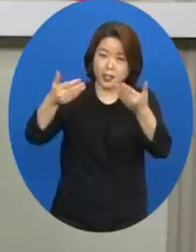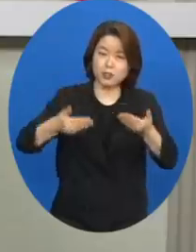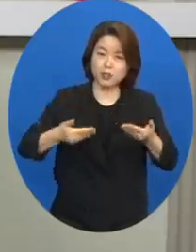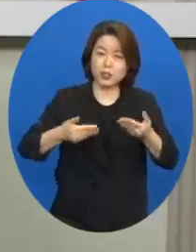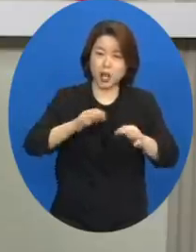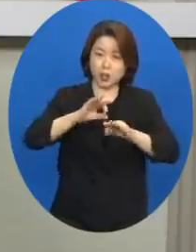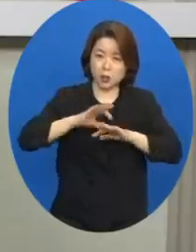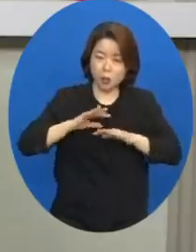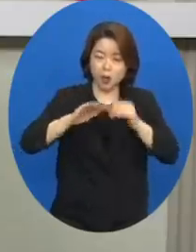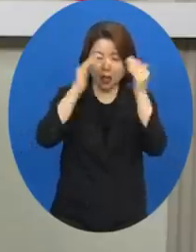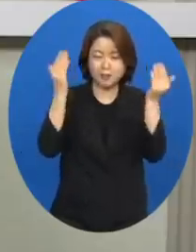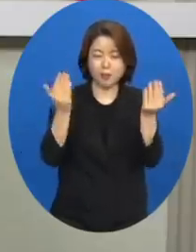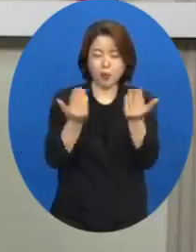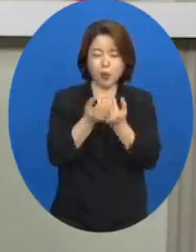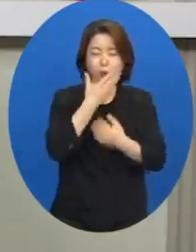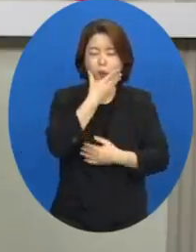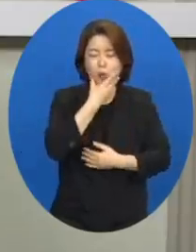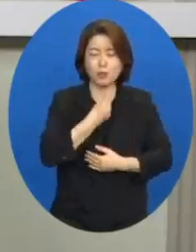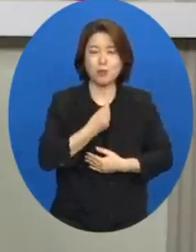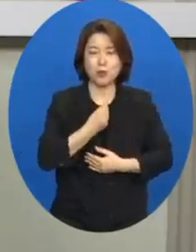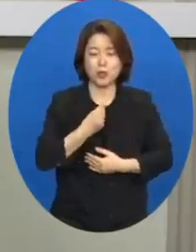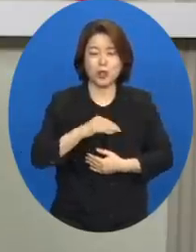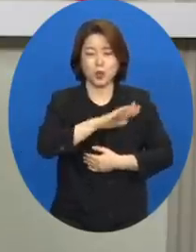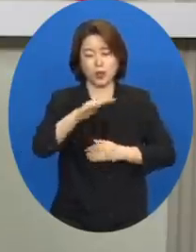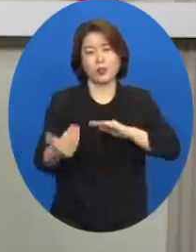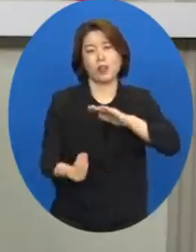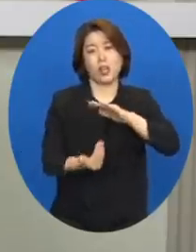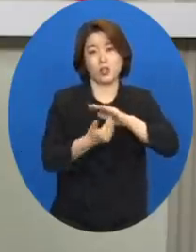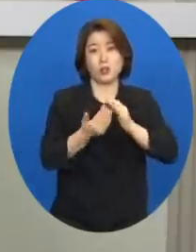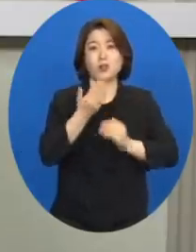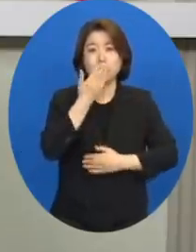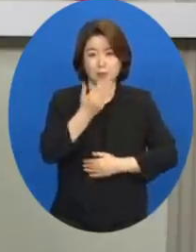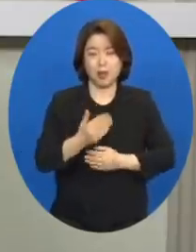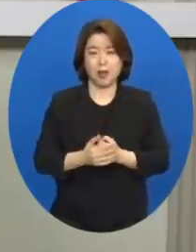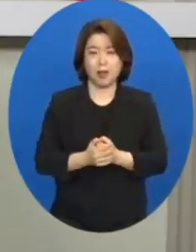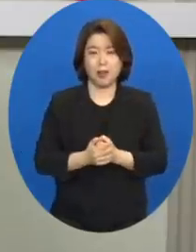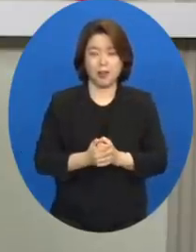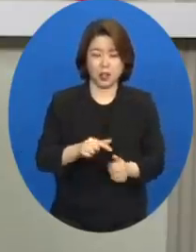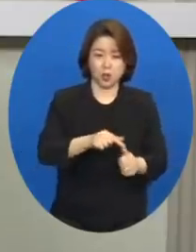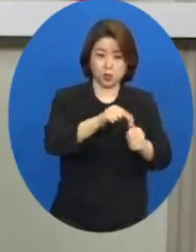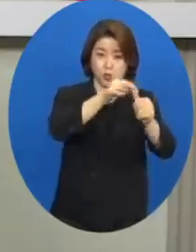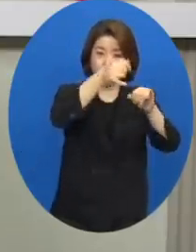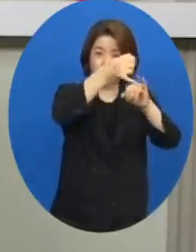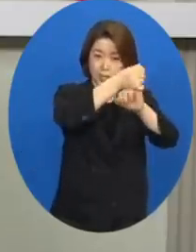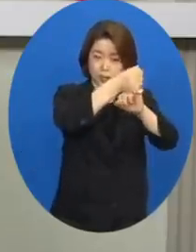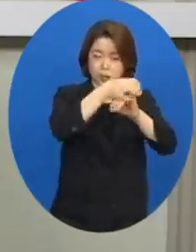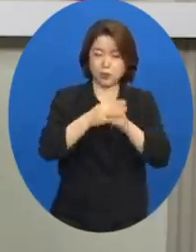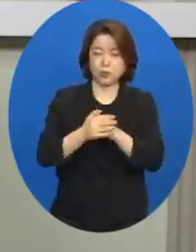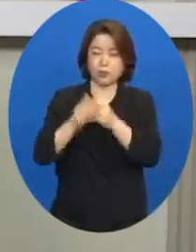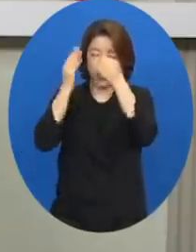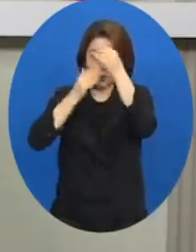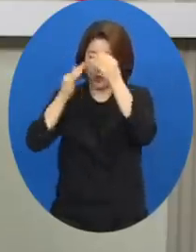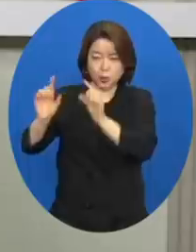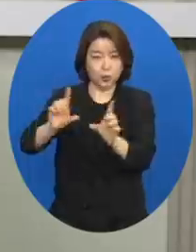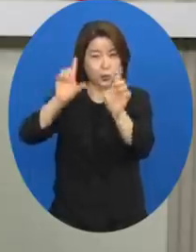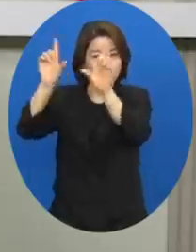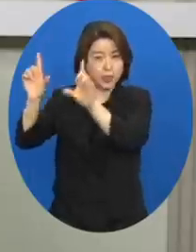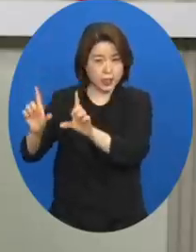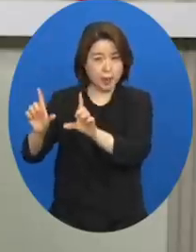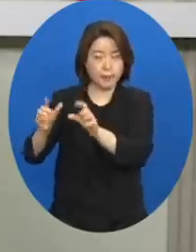모든 보기 우리에게 이루어지는 것입니다 구원의 약소 성도의 삶